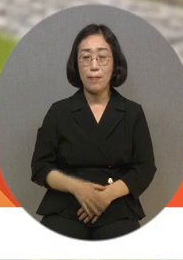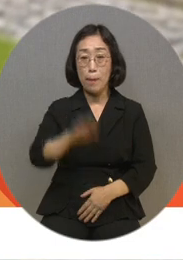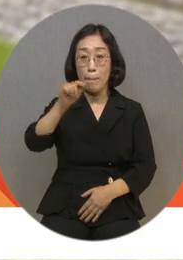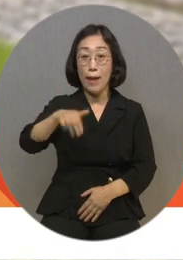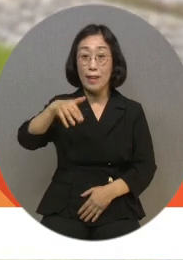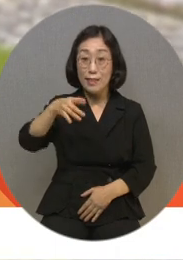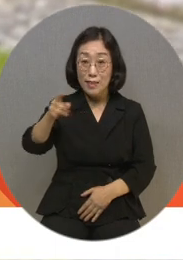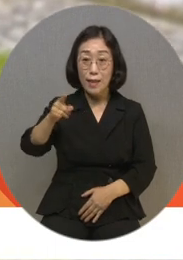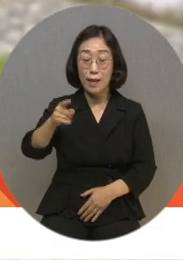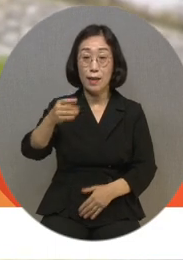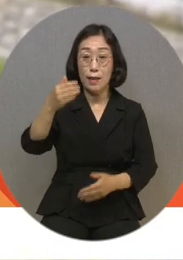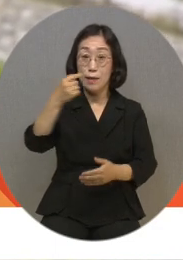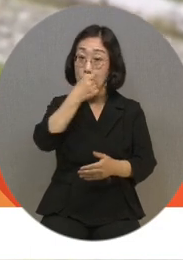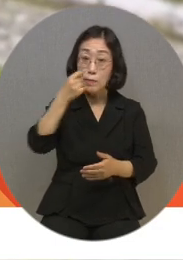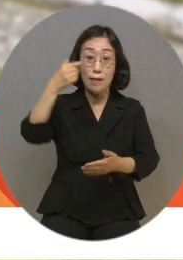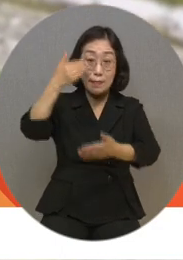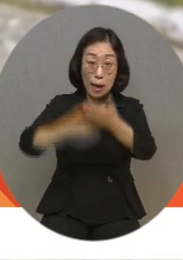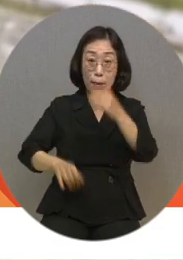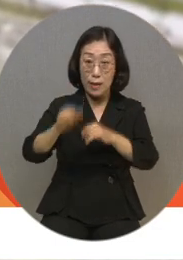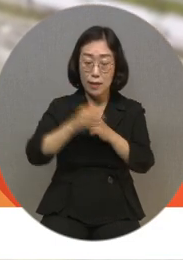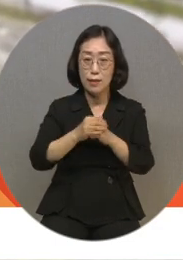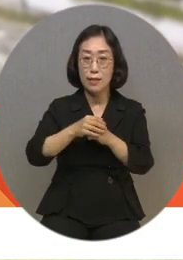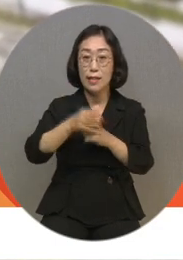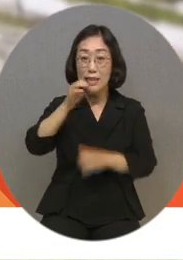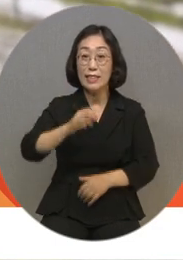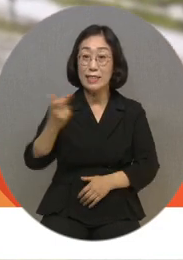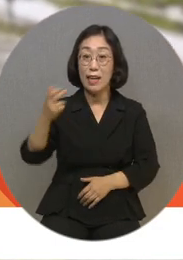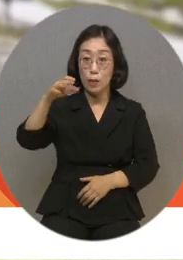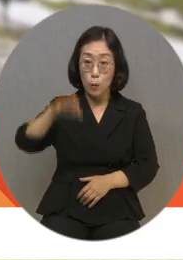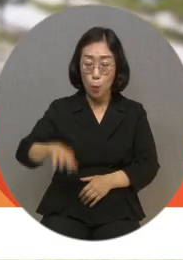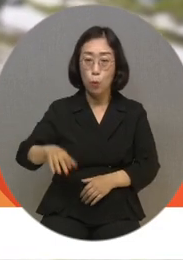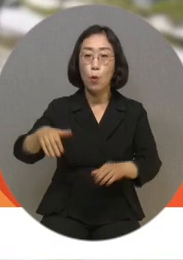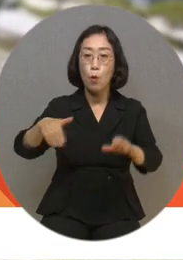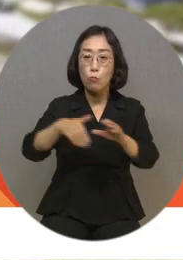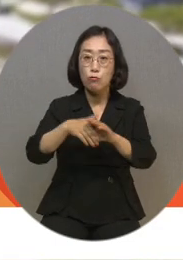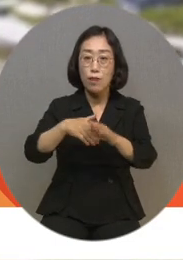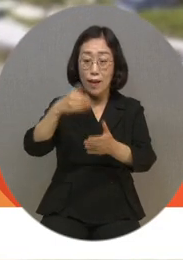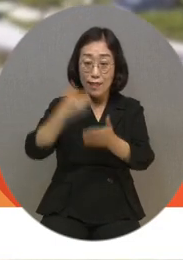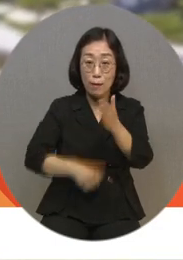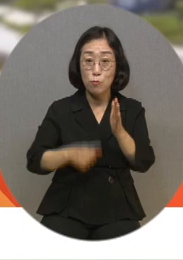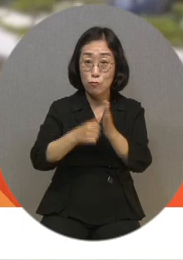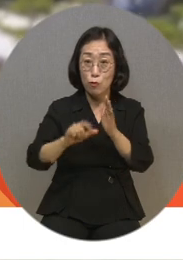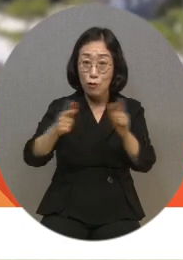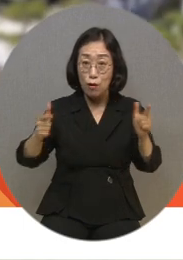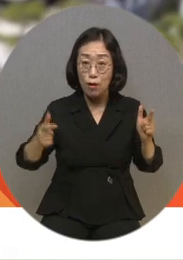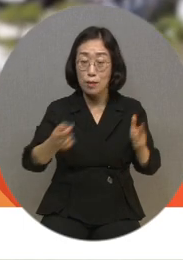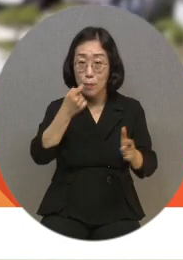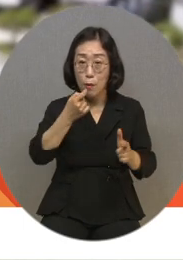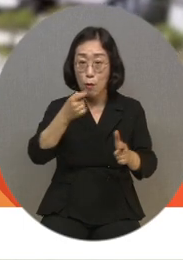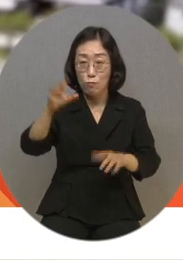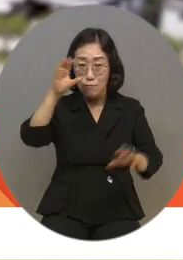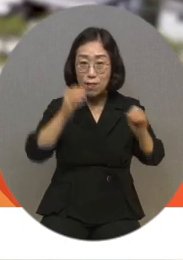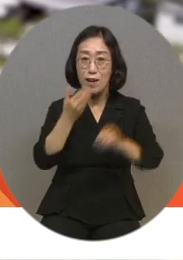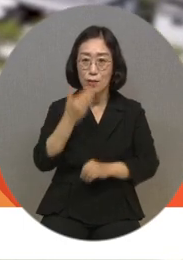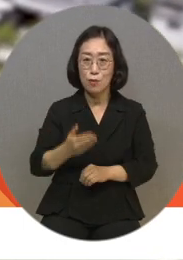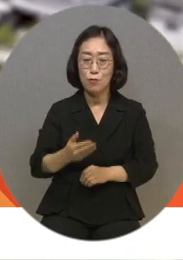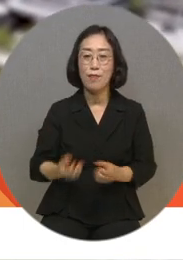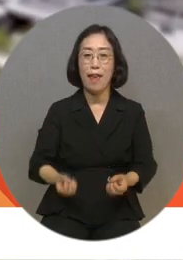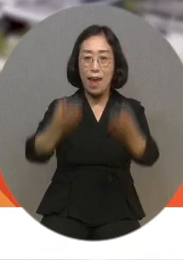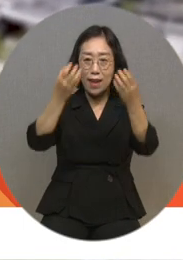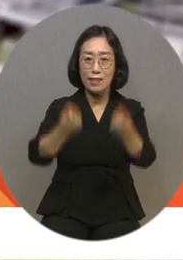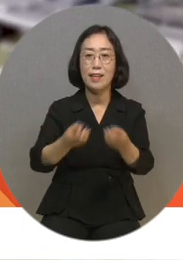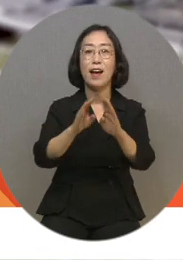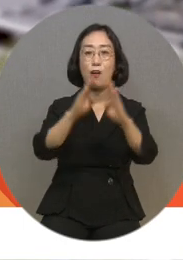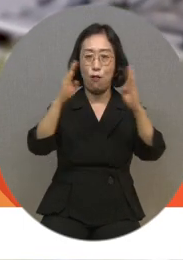고스란이 남아 있는 익산에서 백제 문화 유산을 보다 쉽고 즐겁게 배울 수 있는 다체로운 행사가 마련됩니다